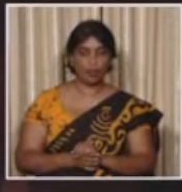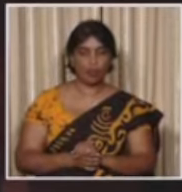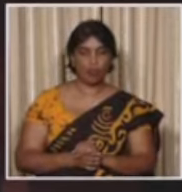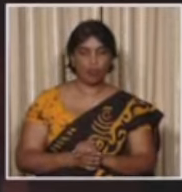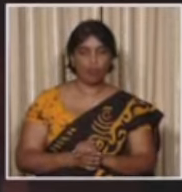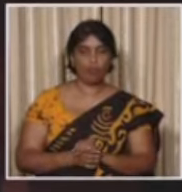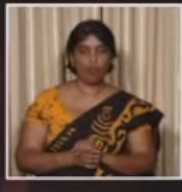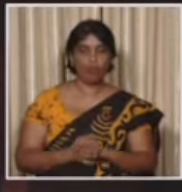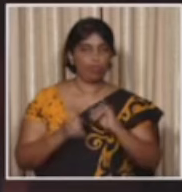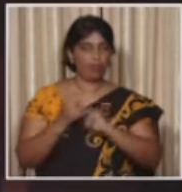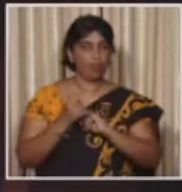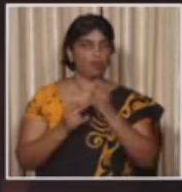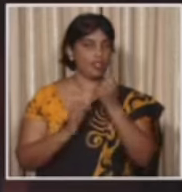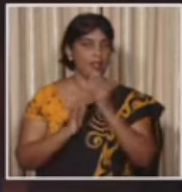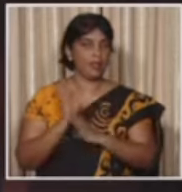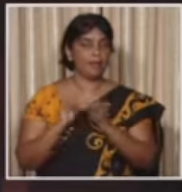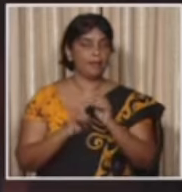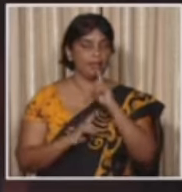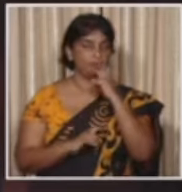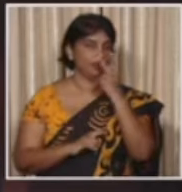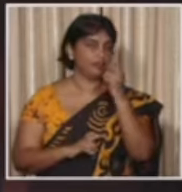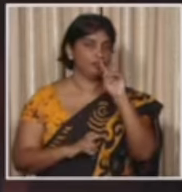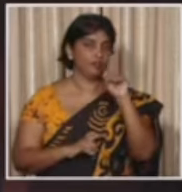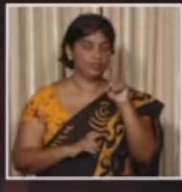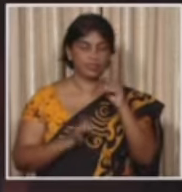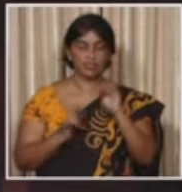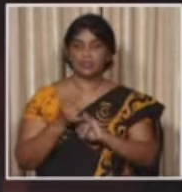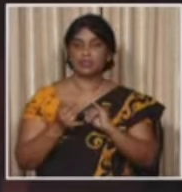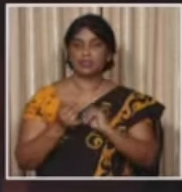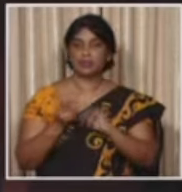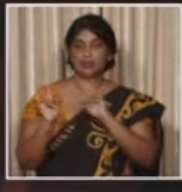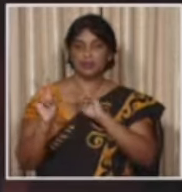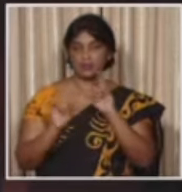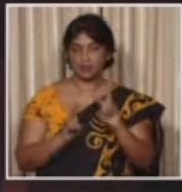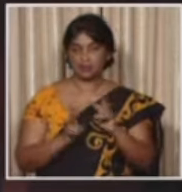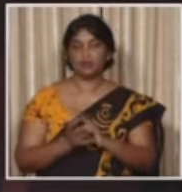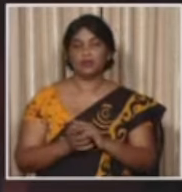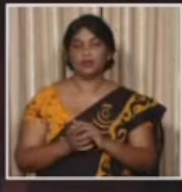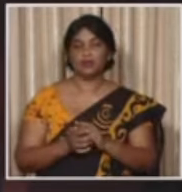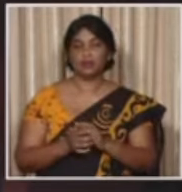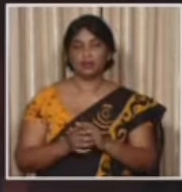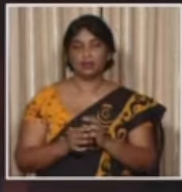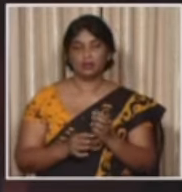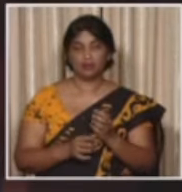සේමසිංහ මැතිතුමා කියනවා 2021 සැප්තැම්බර් 22 මම මේ හැන්සාඩ් වාර්තාවලින්